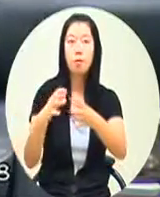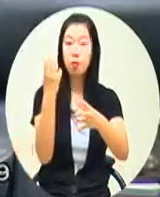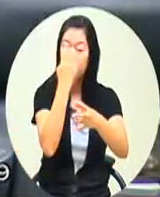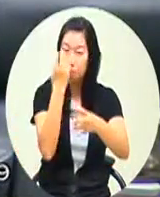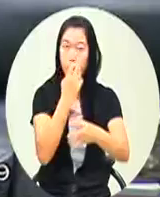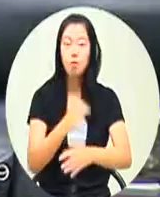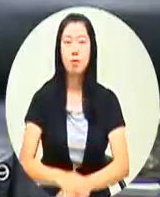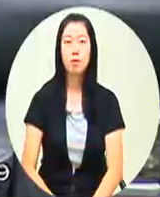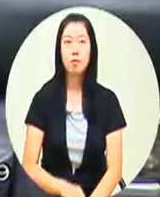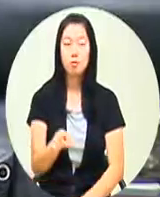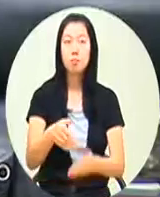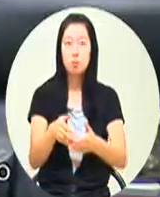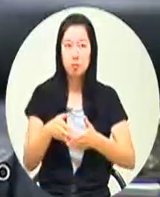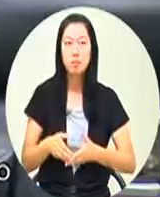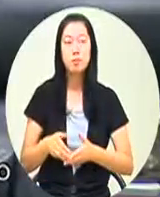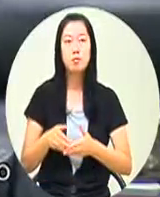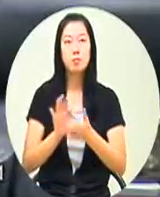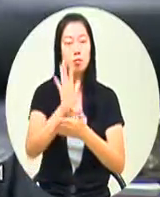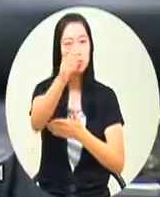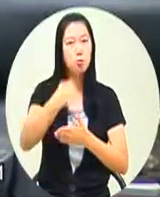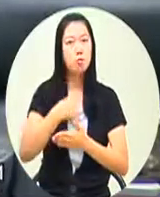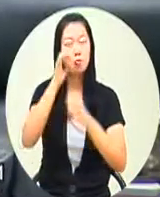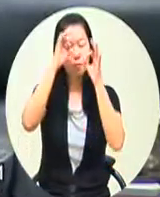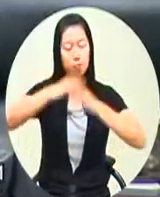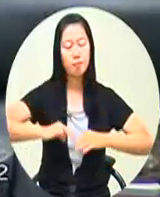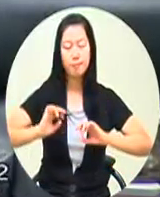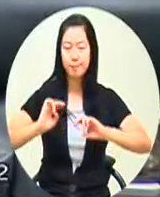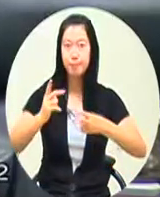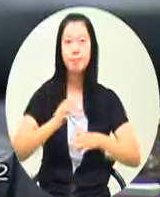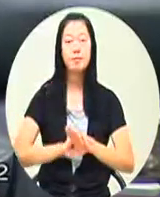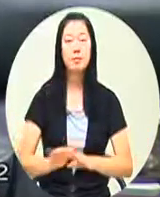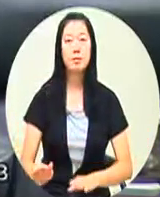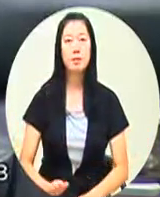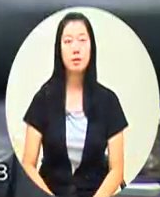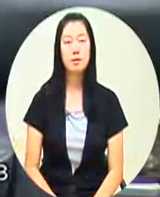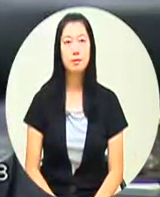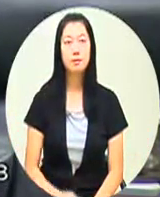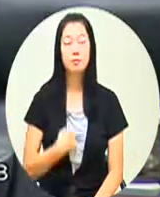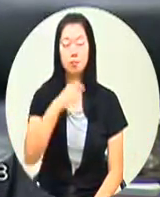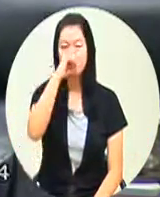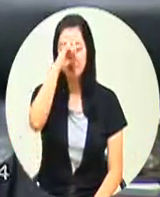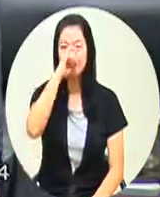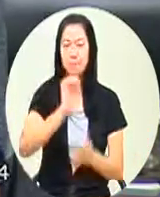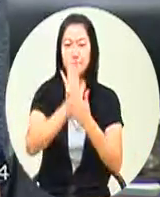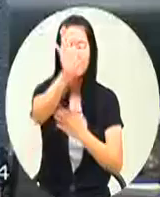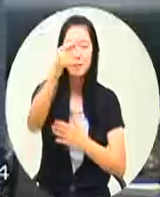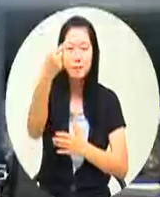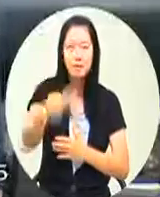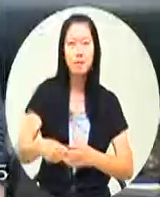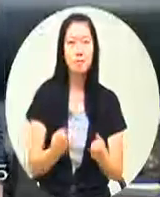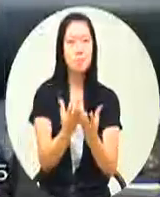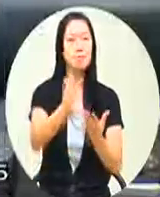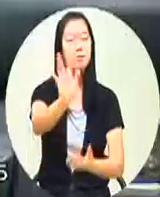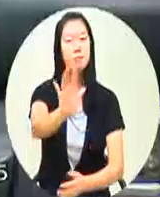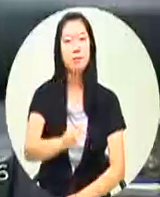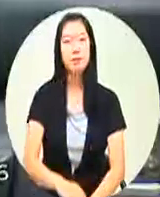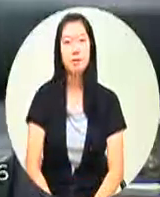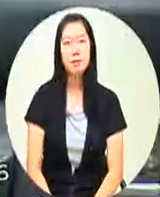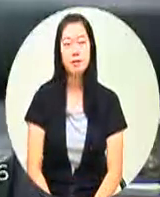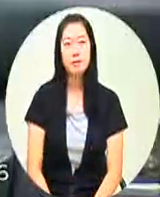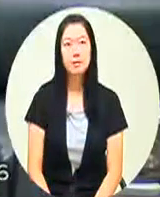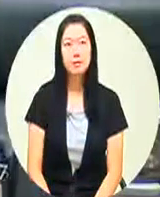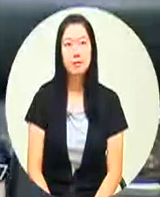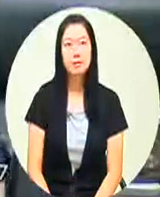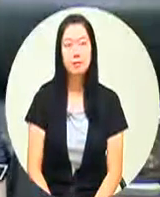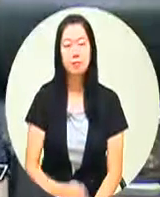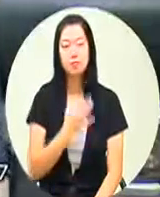觉得你应该要这么做。 好，这以后我们会检讨。 好， 我希望不会有以后这种事情，真的很奇怪啊。当